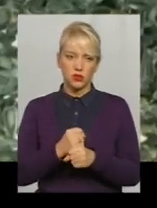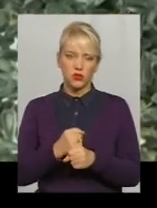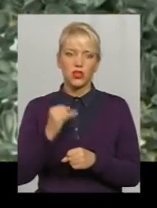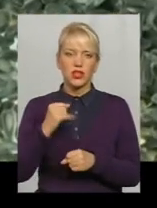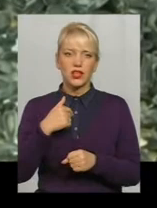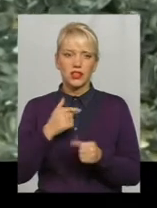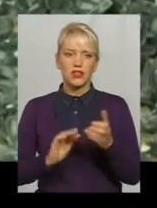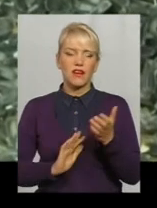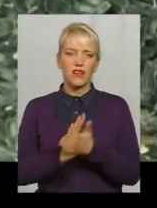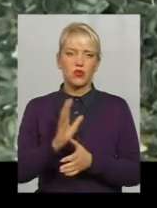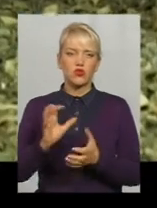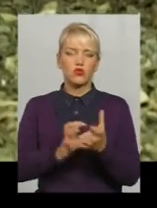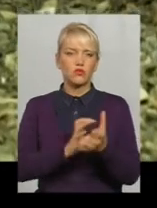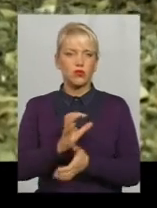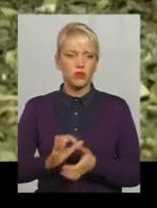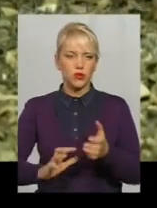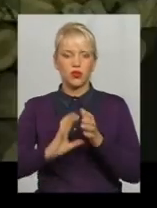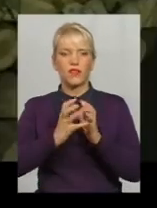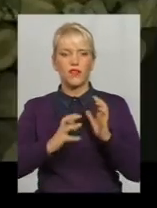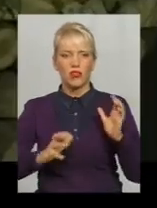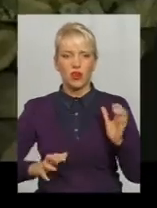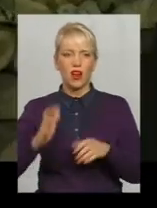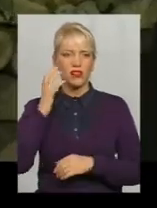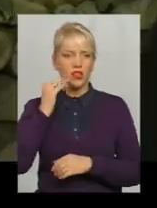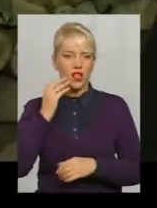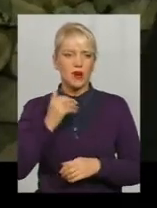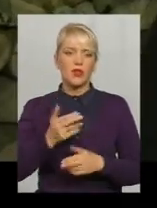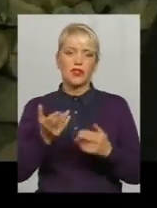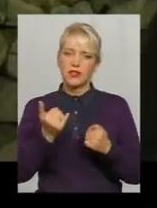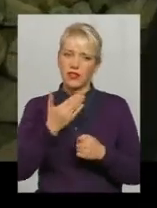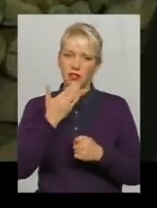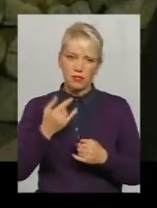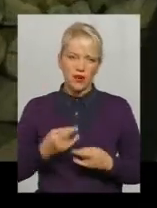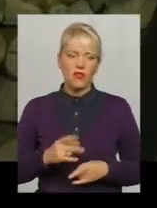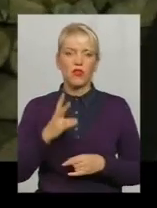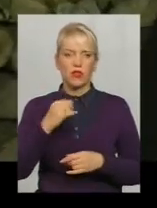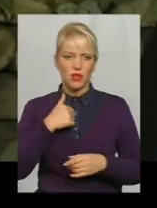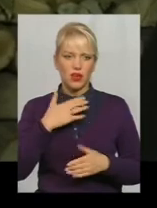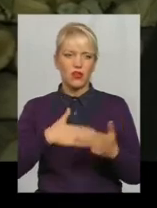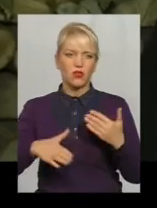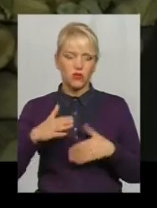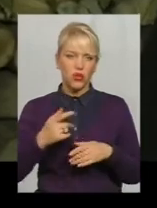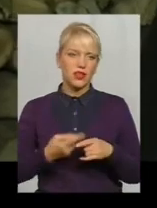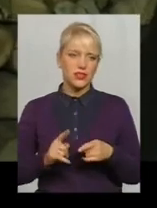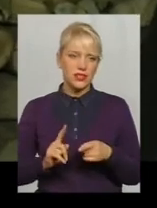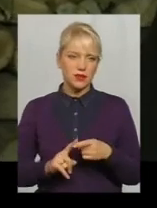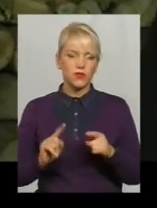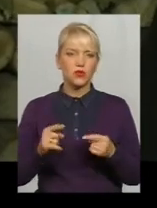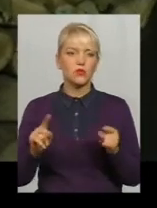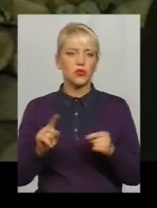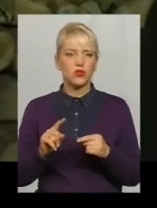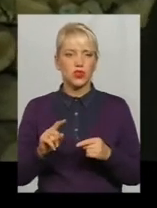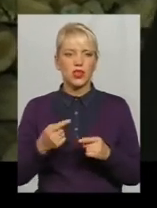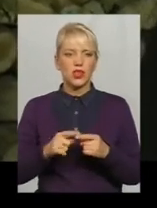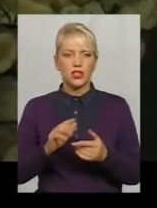я вирощую помідори, в мене виноград, в мене яблуко. Так, да, не вродило, а я довольна цим. Того, що я б до